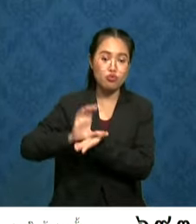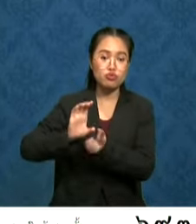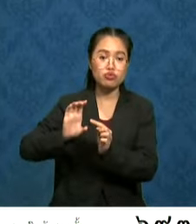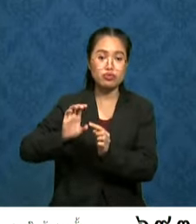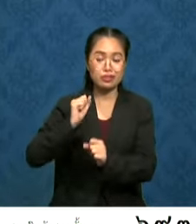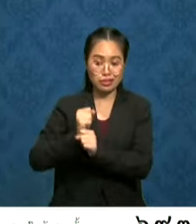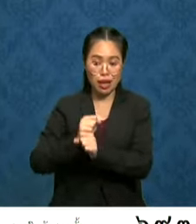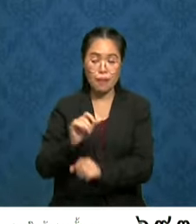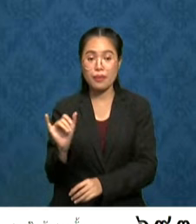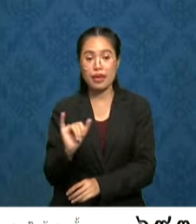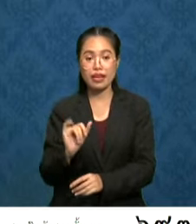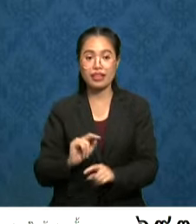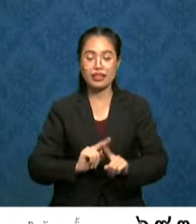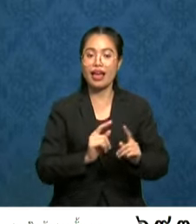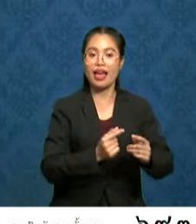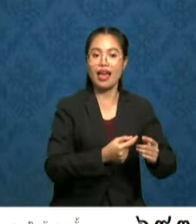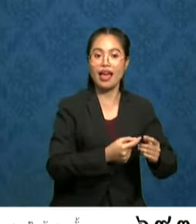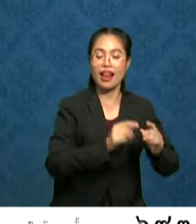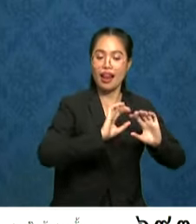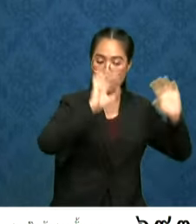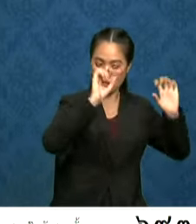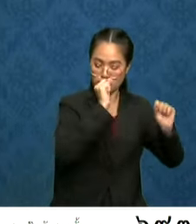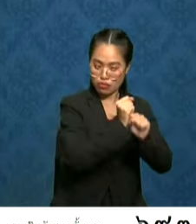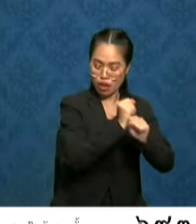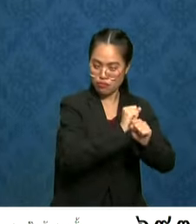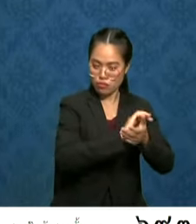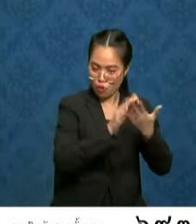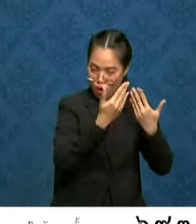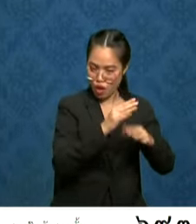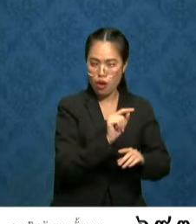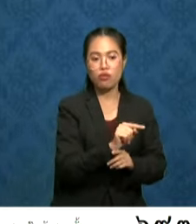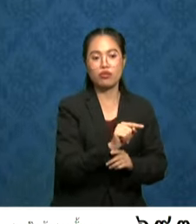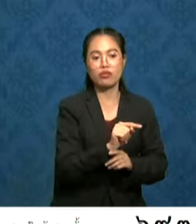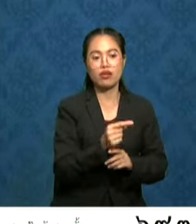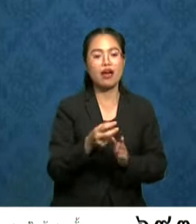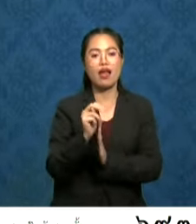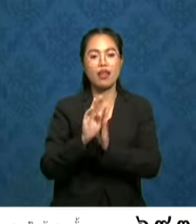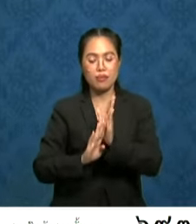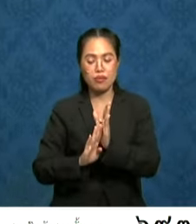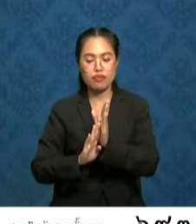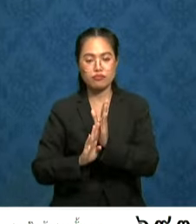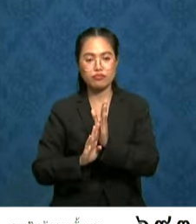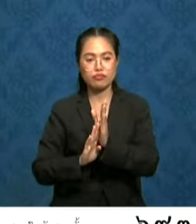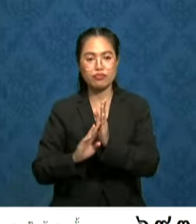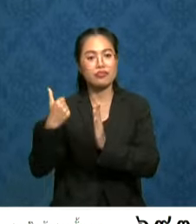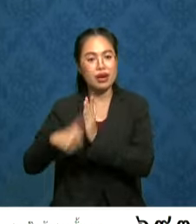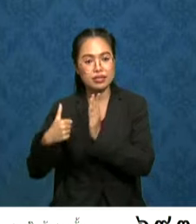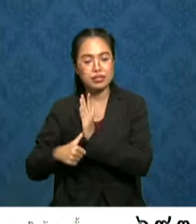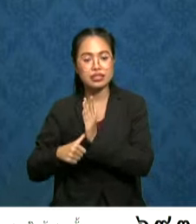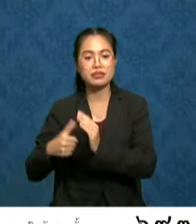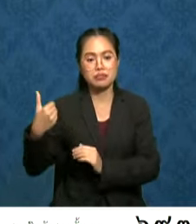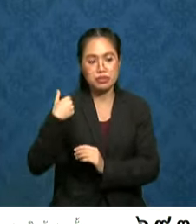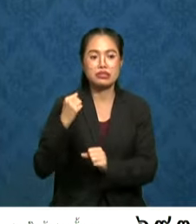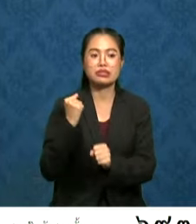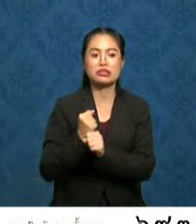ทำแล้วค่ะก็ถือว่าอือแม่นมากนะคะพี่คนนี้ก็ให้แม่นมากค่ะเอ่อจัดระเบียบโครงสร้างภาษี Negative Income taxก็มาค่ะเป๊ะ